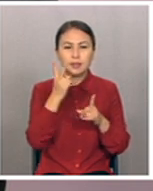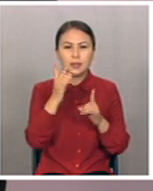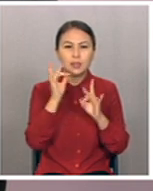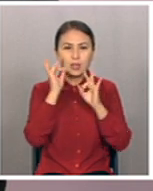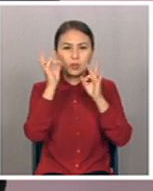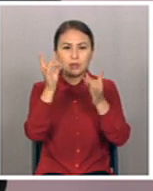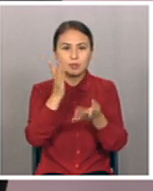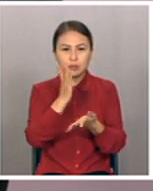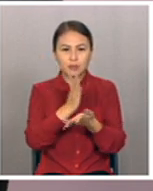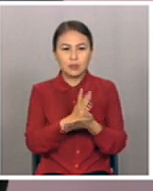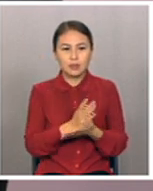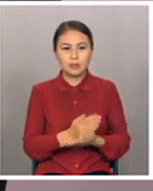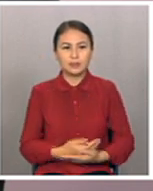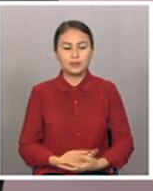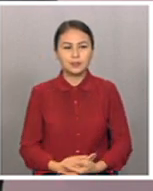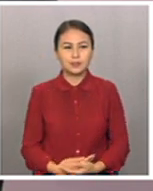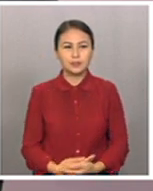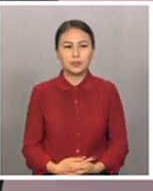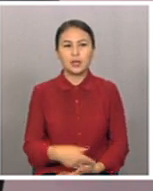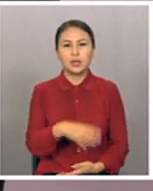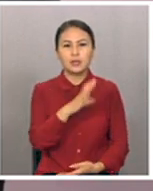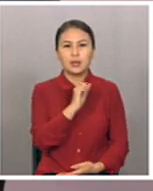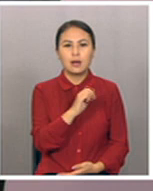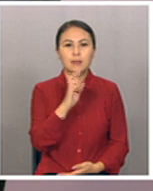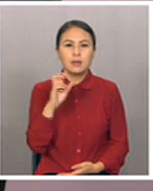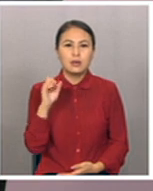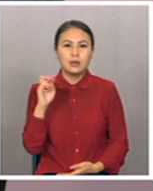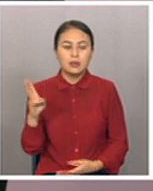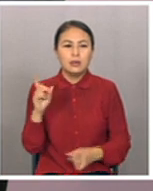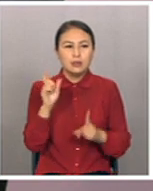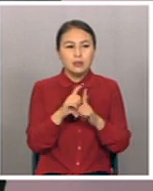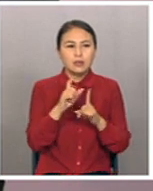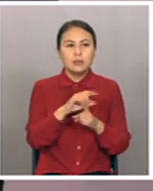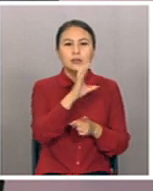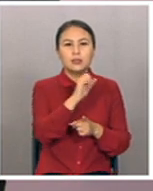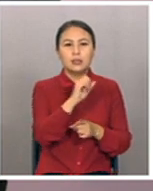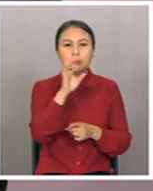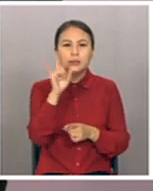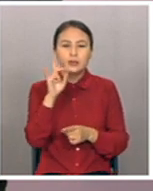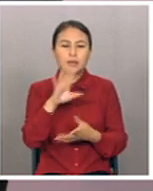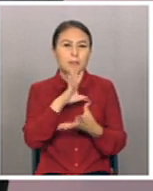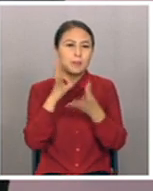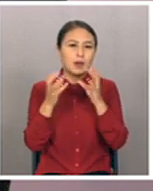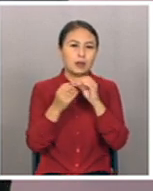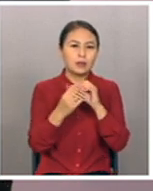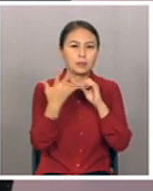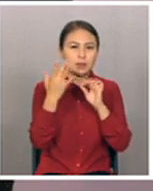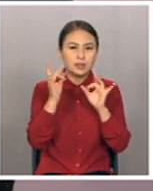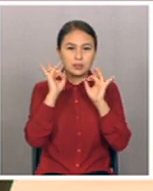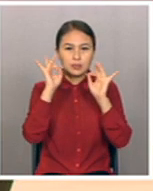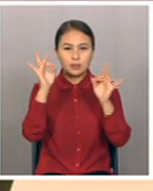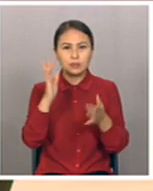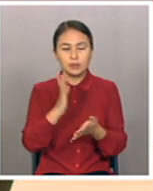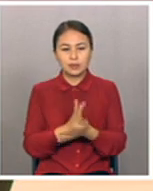дыбыс бар. Сабақ сөзі де, сабын сөзі де барлығы бес дыбыстан құралады екен.